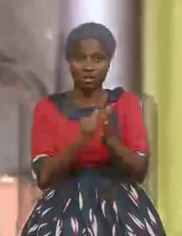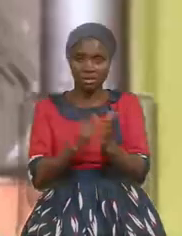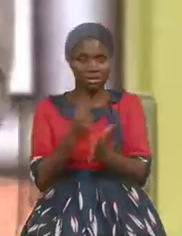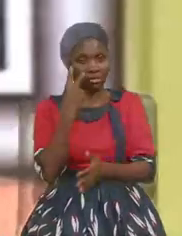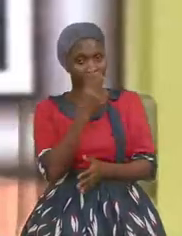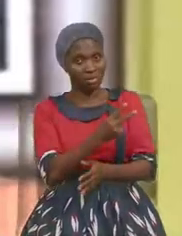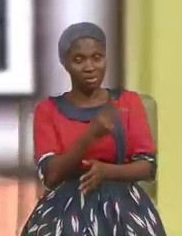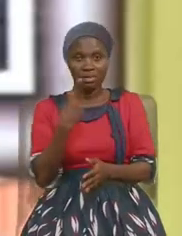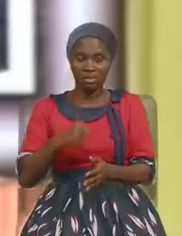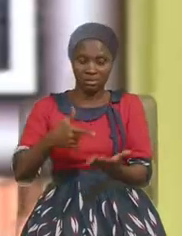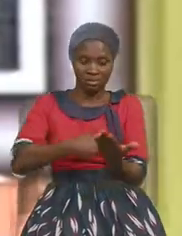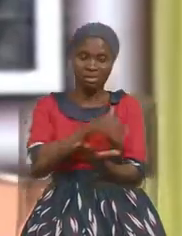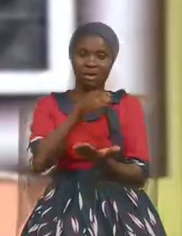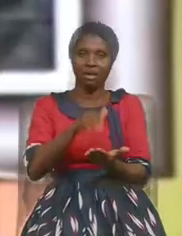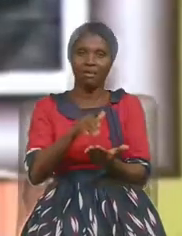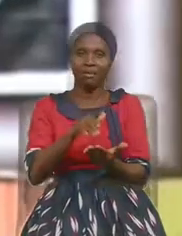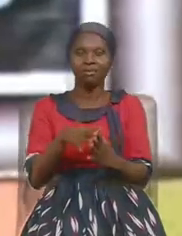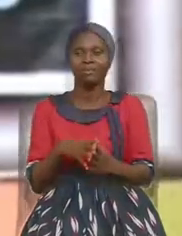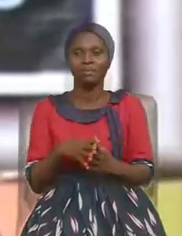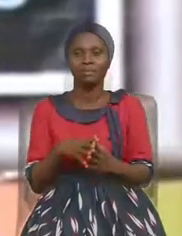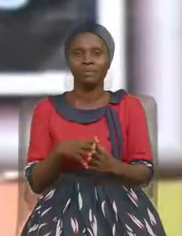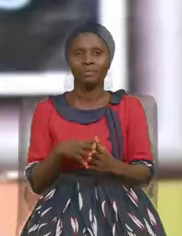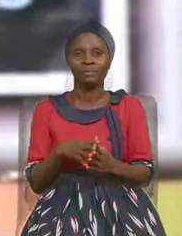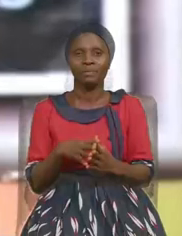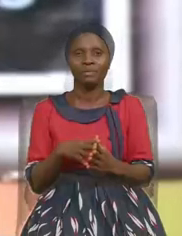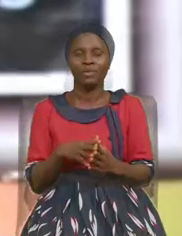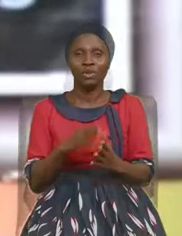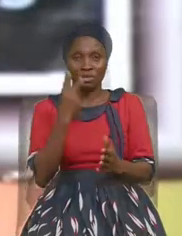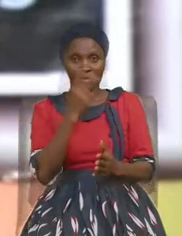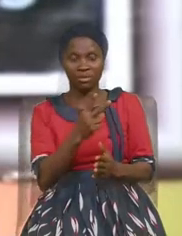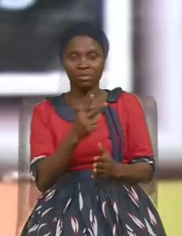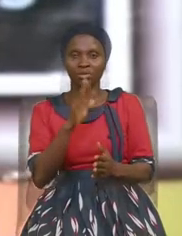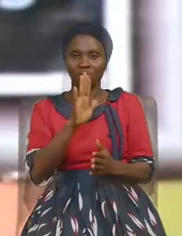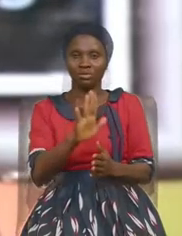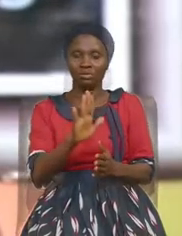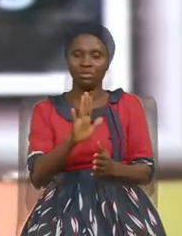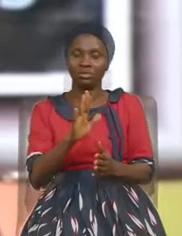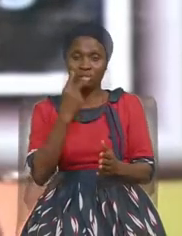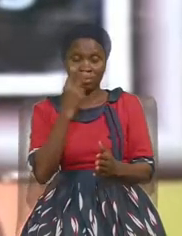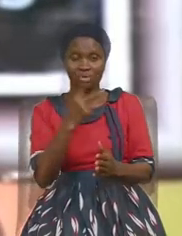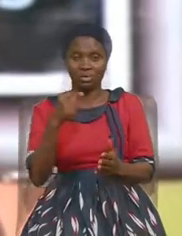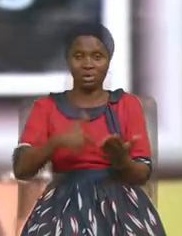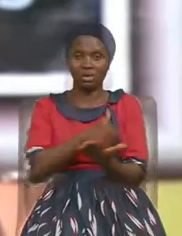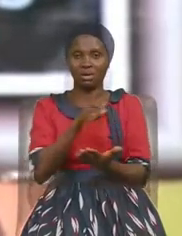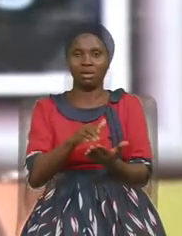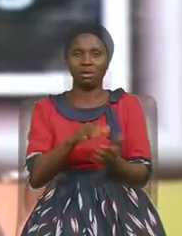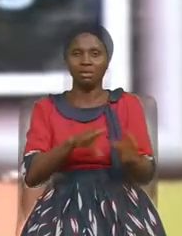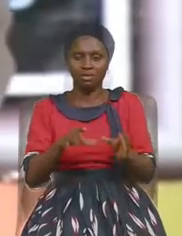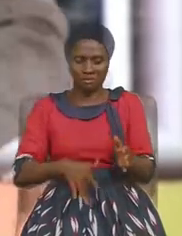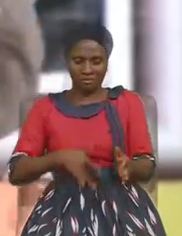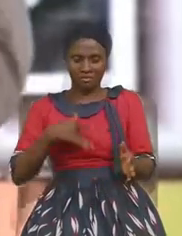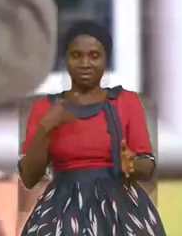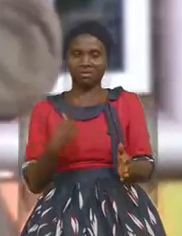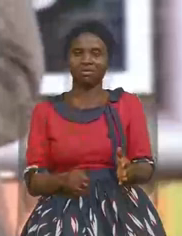l'agneau. Est-ce que tu sens le poids du fardeau de tes péchés? Voici l'agneau. Est-ce que tu sens l'insuffisance